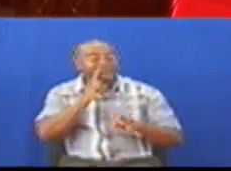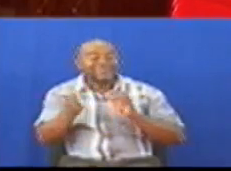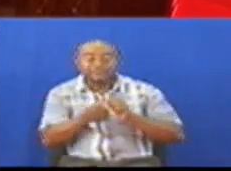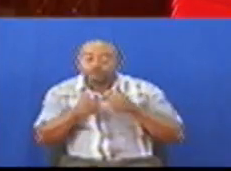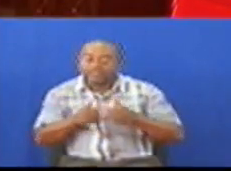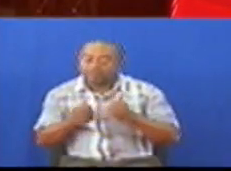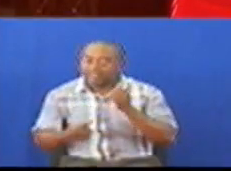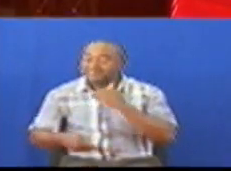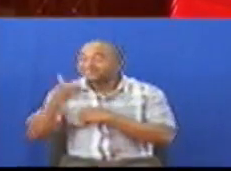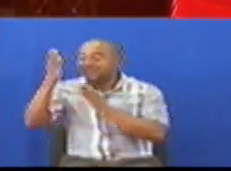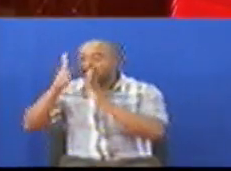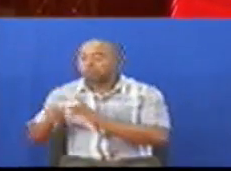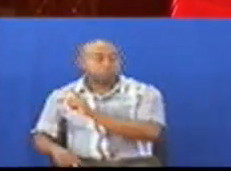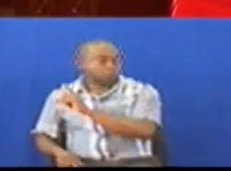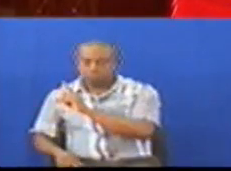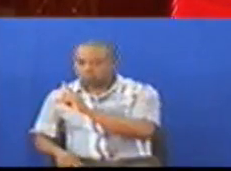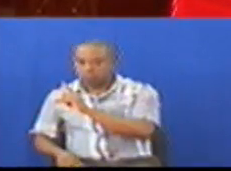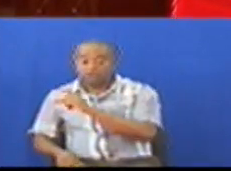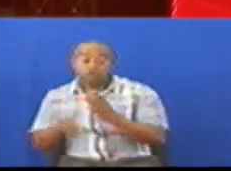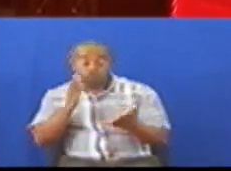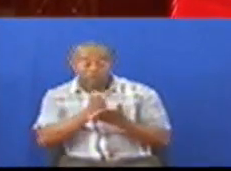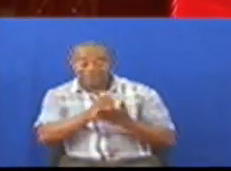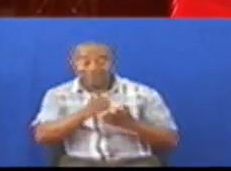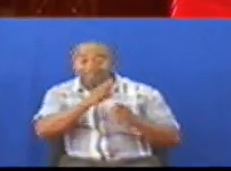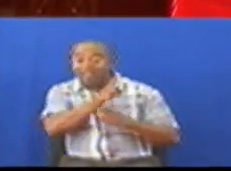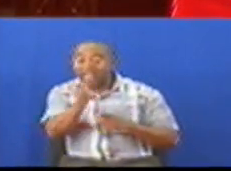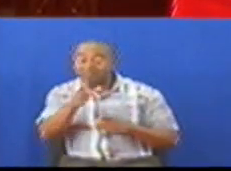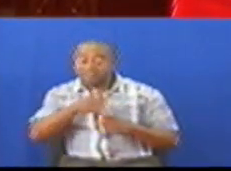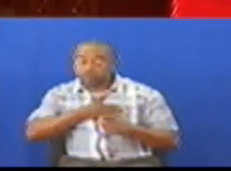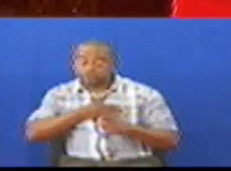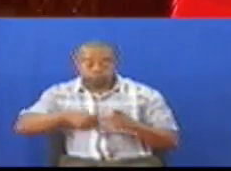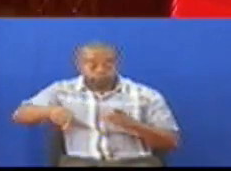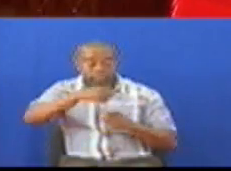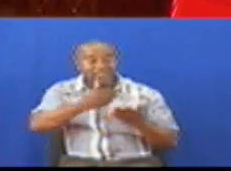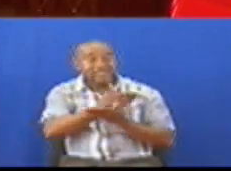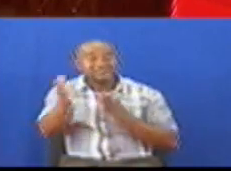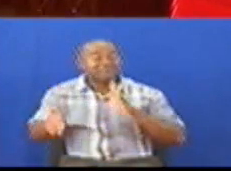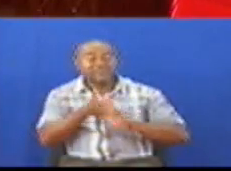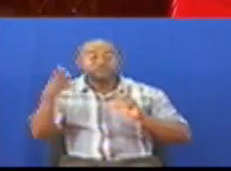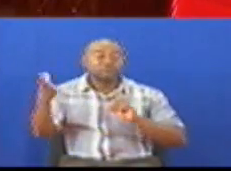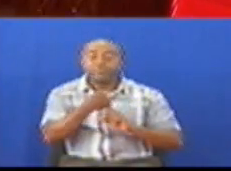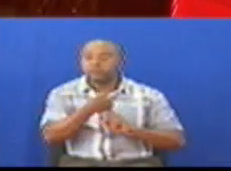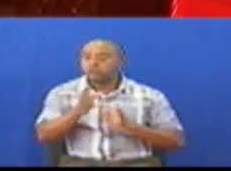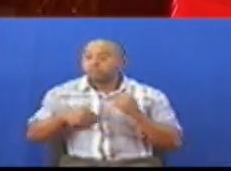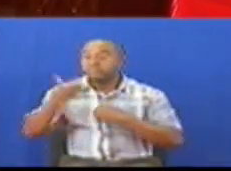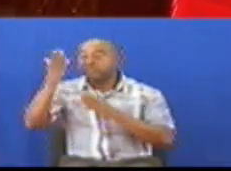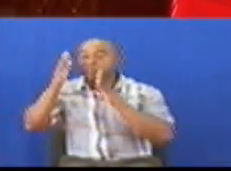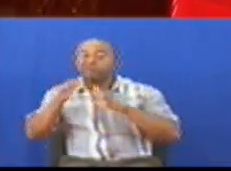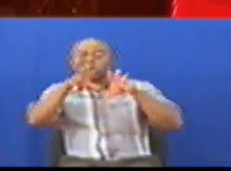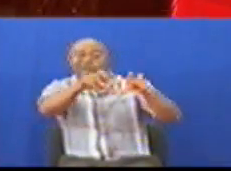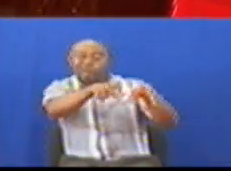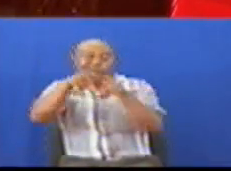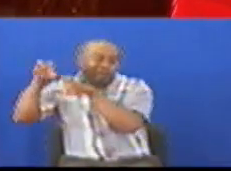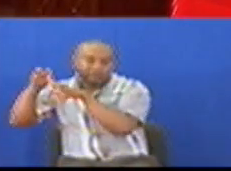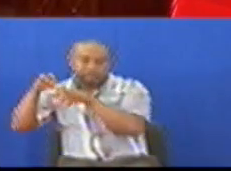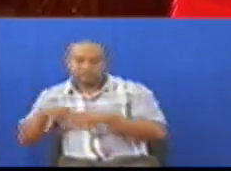kutokana na ukweli kwamba halmashauri zetu hazina vyanzo vya mapato vyenye uhakika, kwani vinapokwa na serikali kuu. Kambi ya